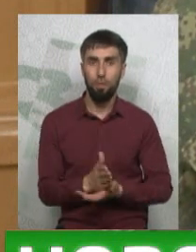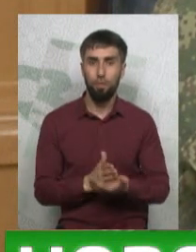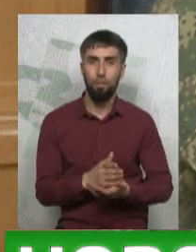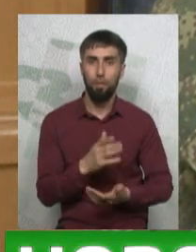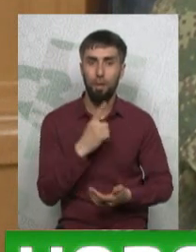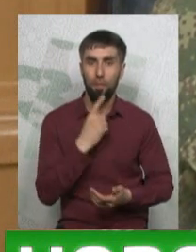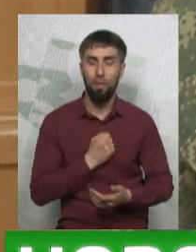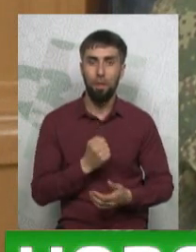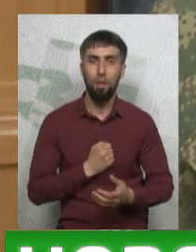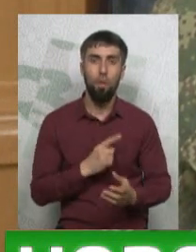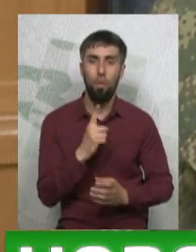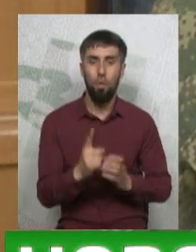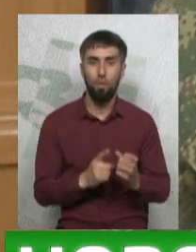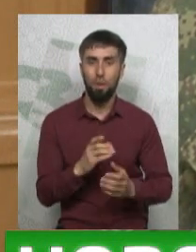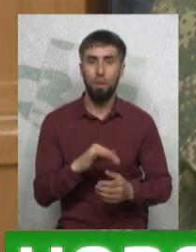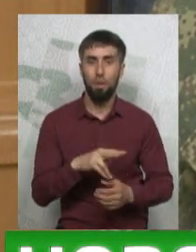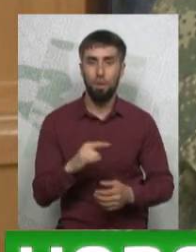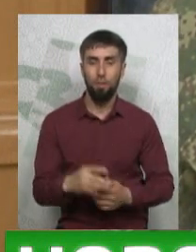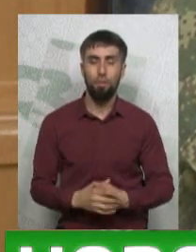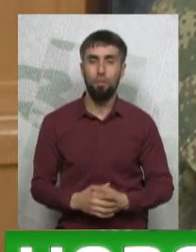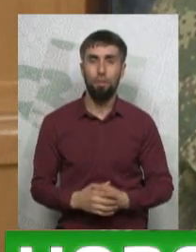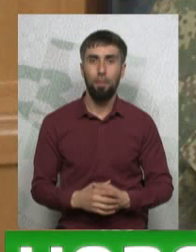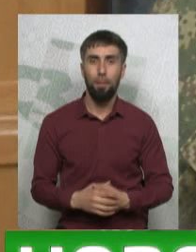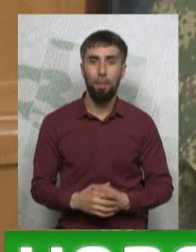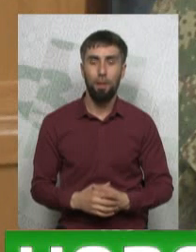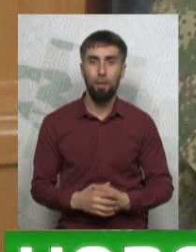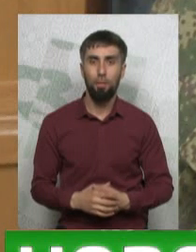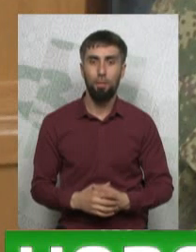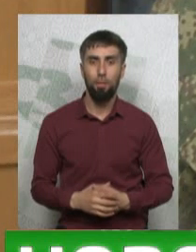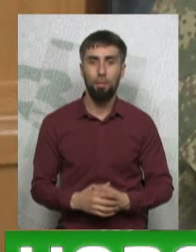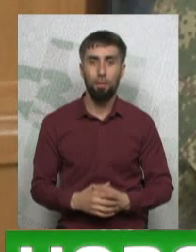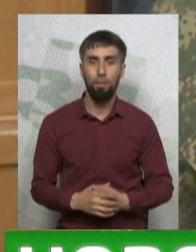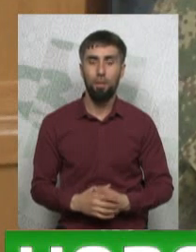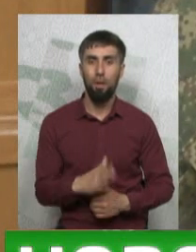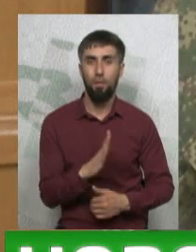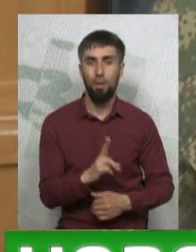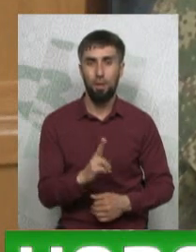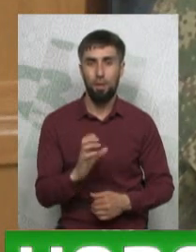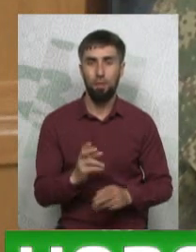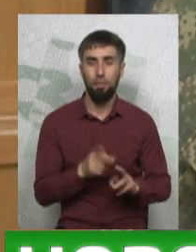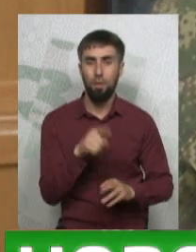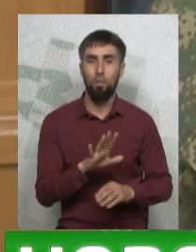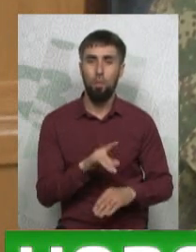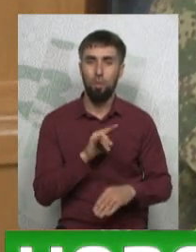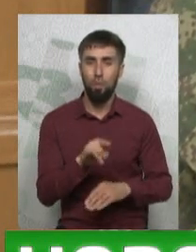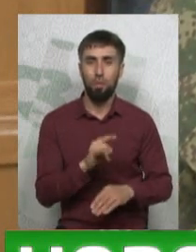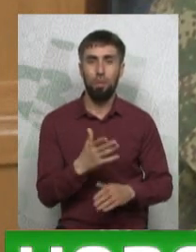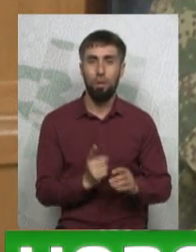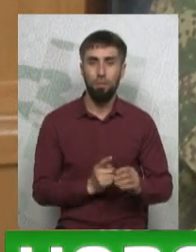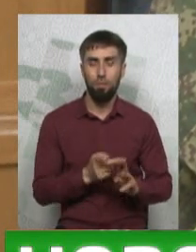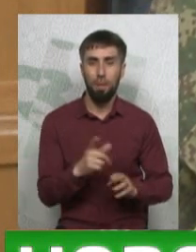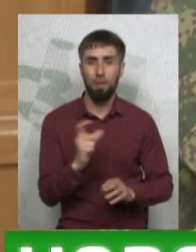в военно-космические силы. То есть будут носить синюю форму, с летчиками